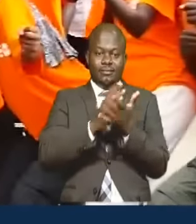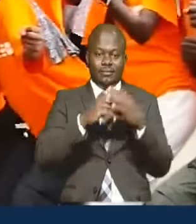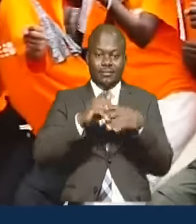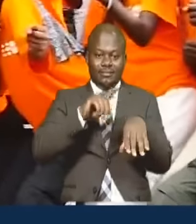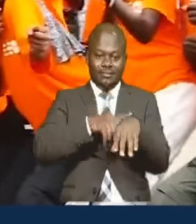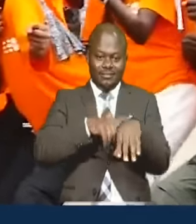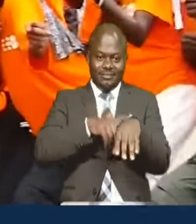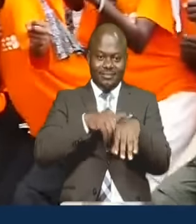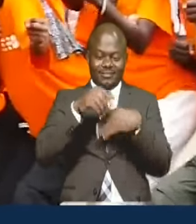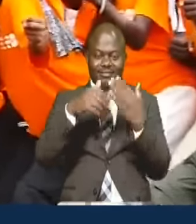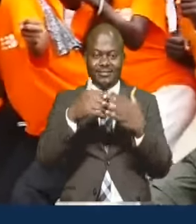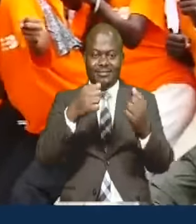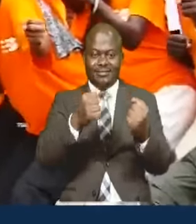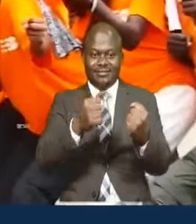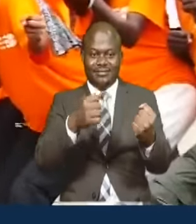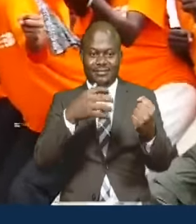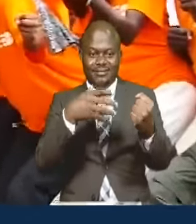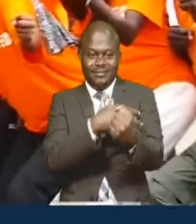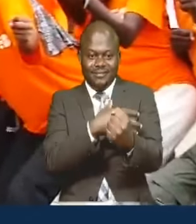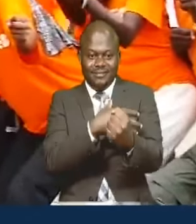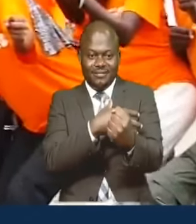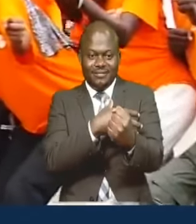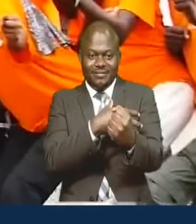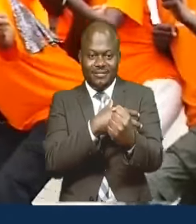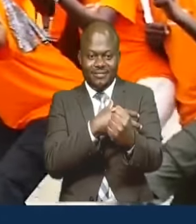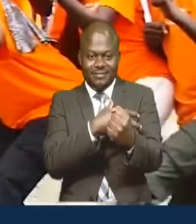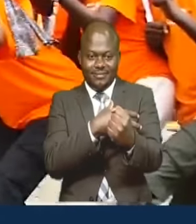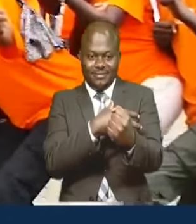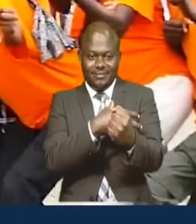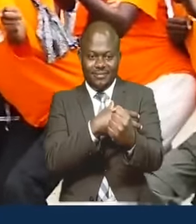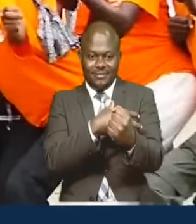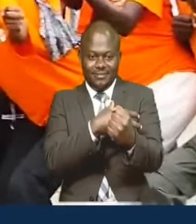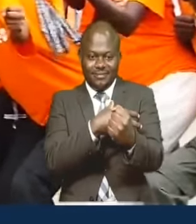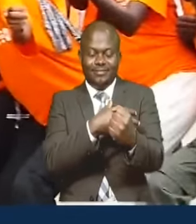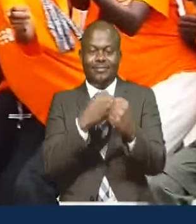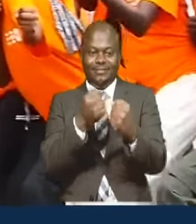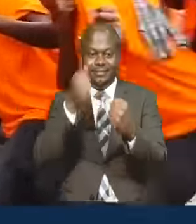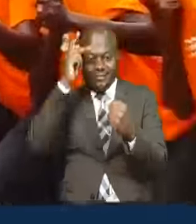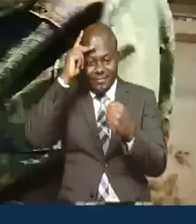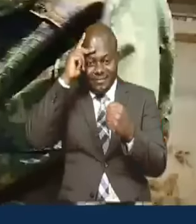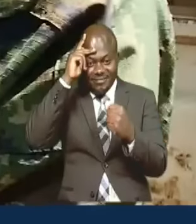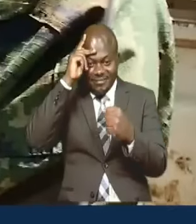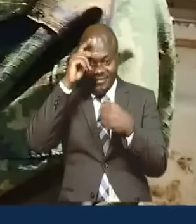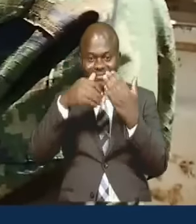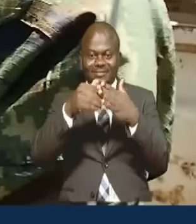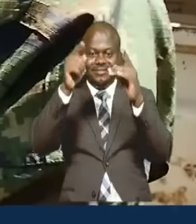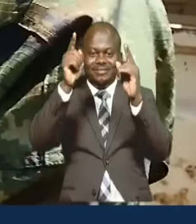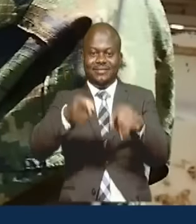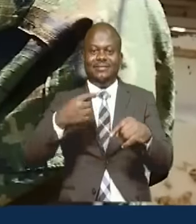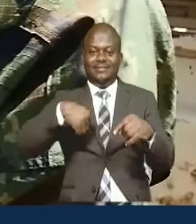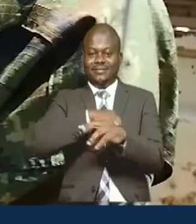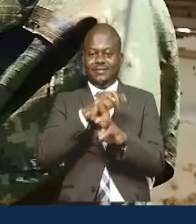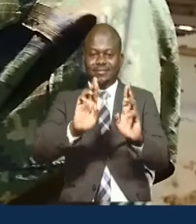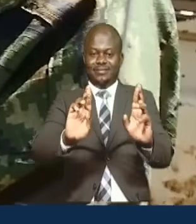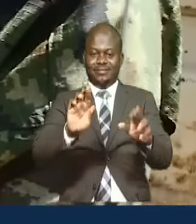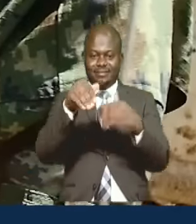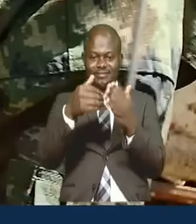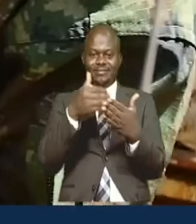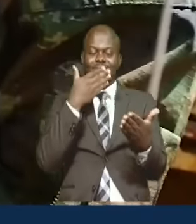bakaba bafatwa nko ku ngufu rero babatoza kugira buriya bumenyi murabona ukuntu bari bariteguye